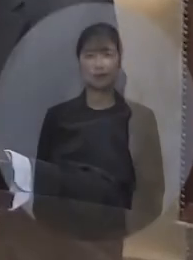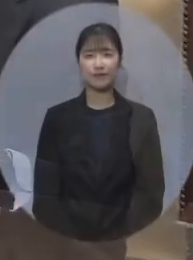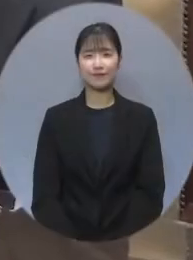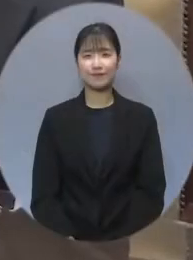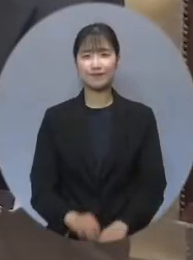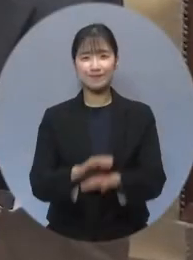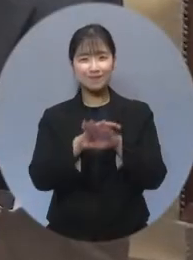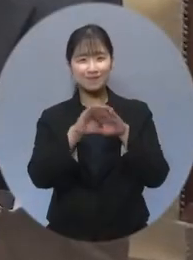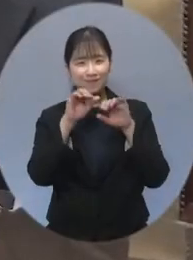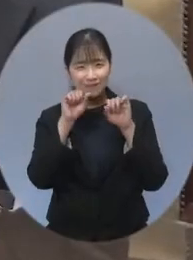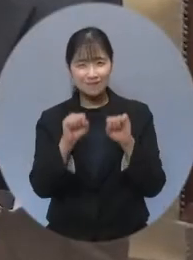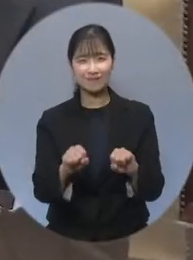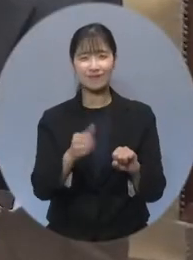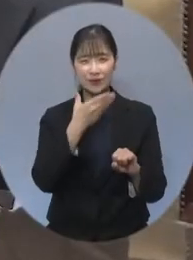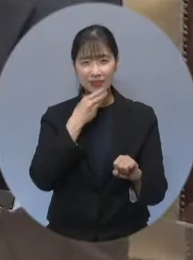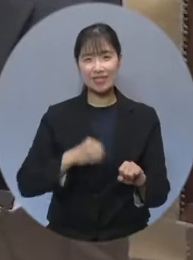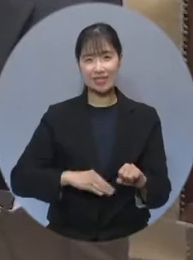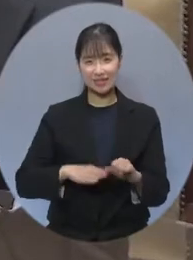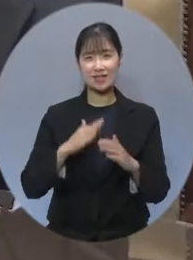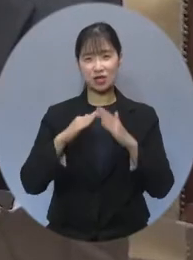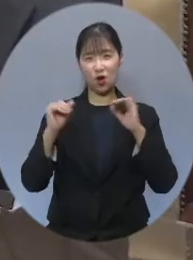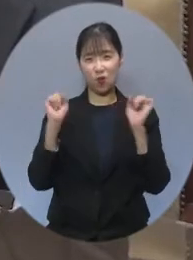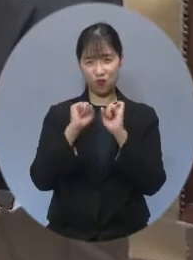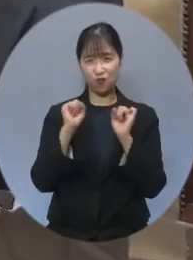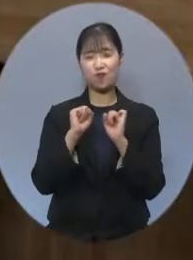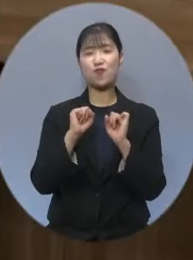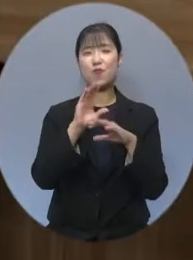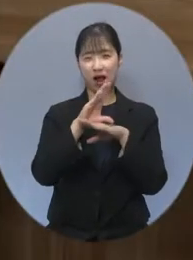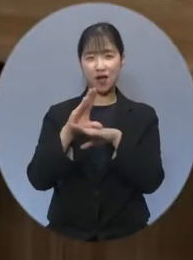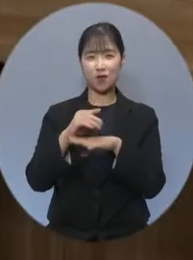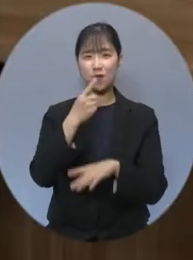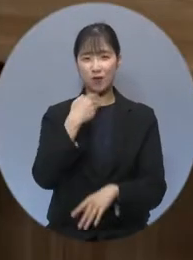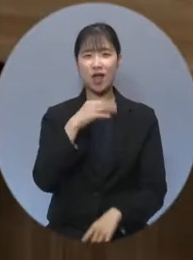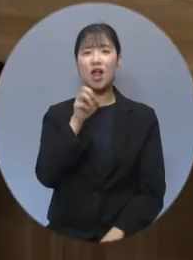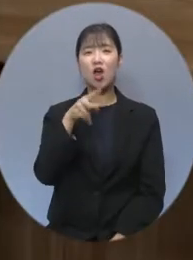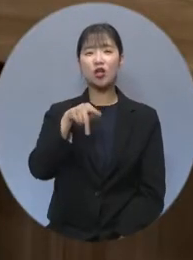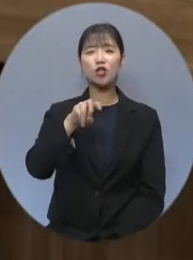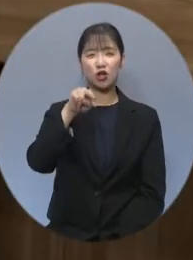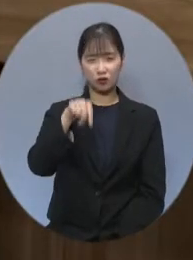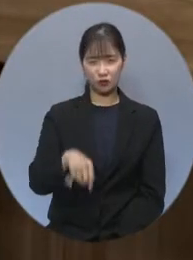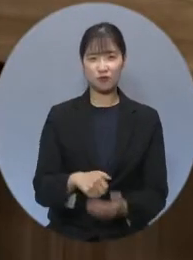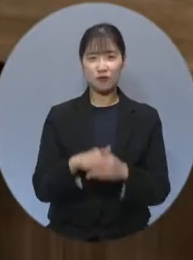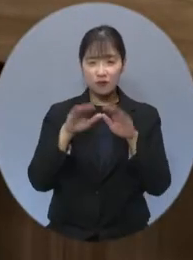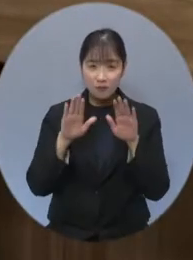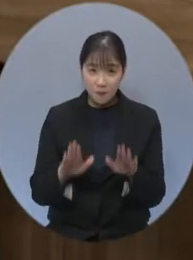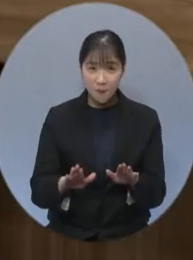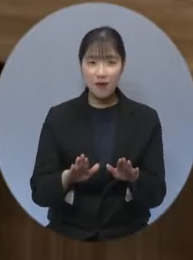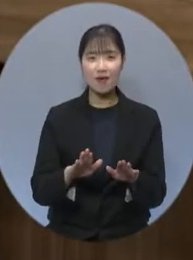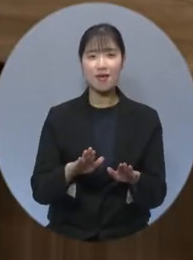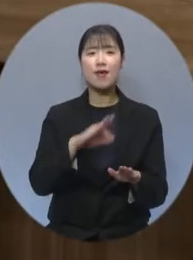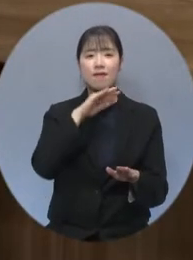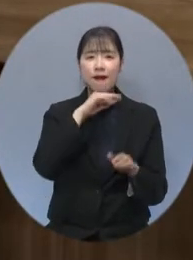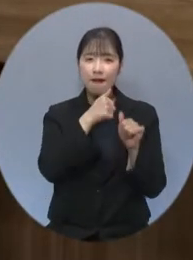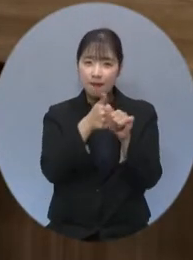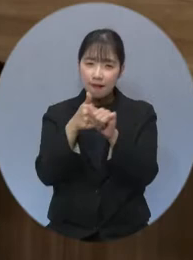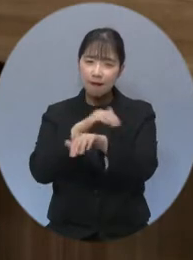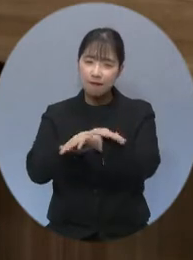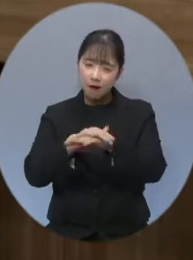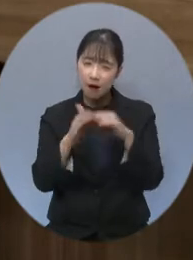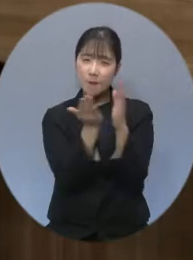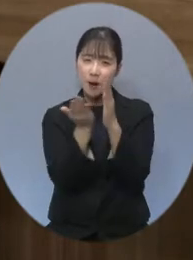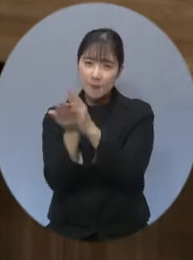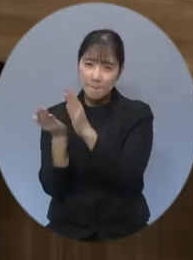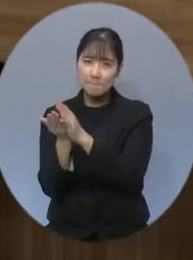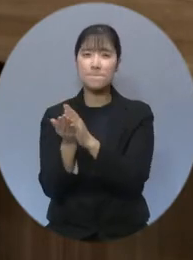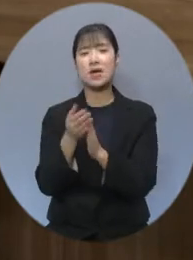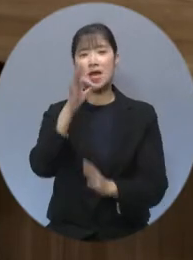안녕하십니까. 복지TV 전문방송 보도국장 여정수입니다. 오늘은 생애별 맞춤 복지를 구현하고 계시고 우리 익산 시민들에게